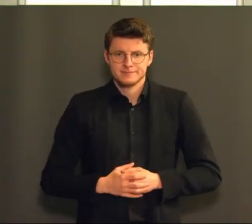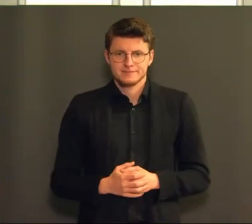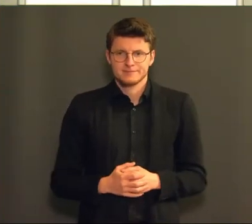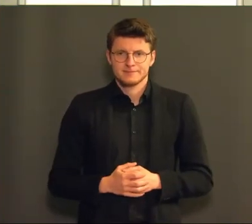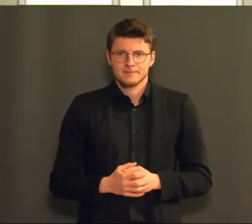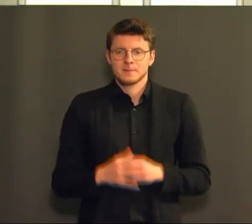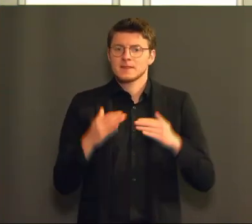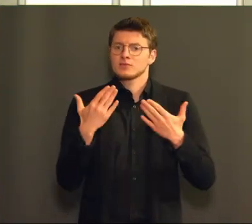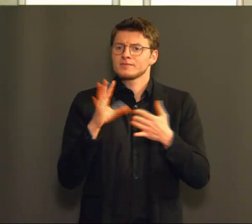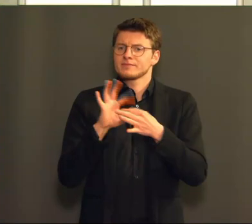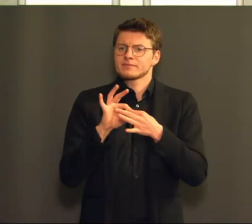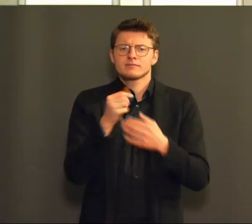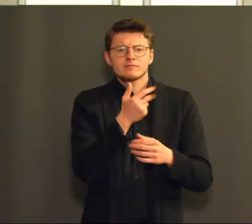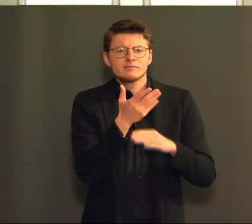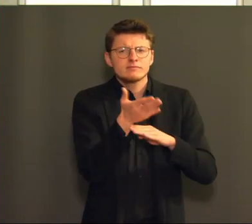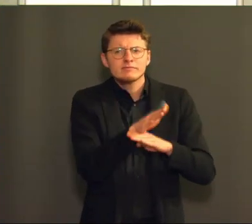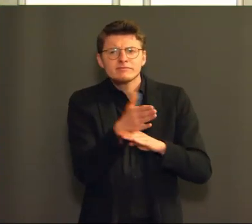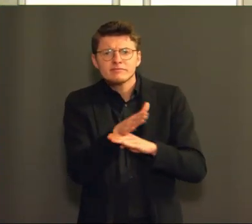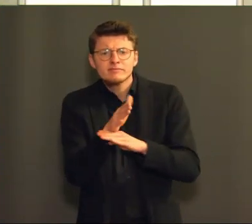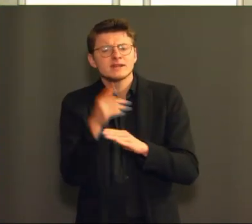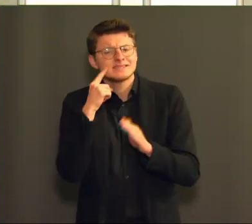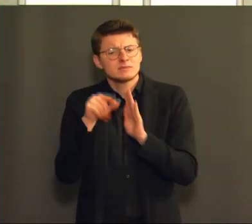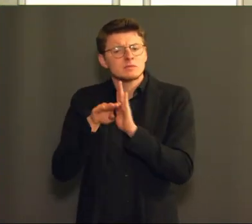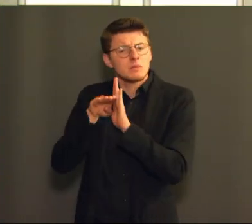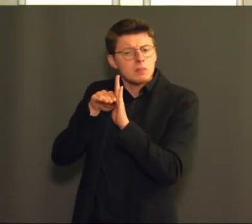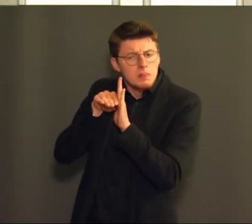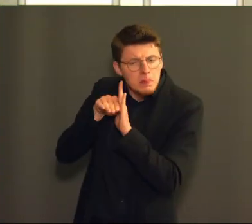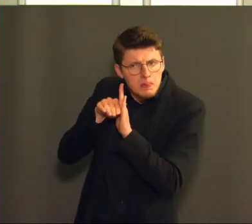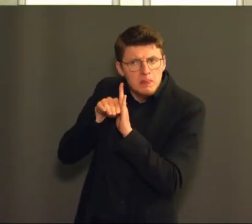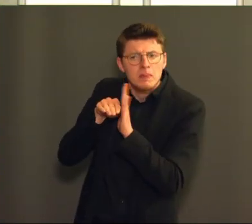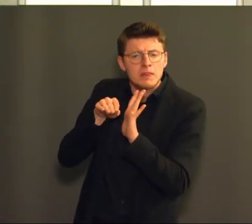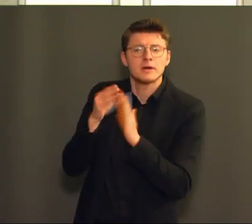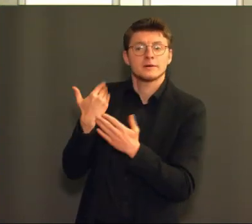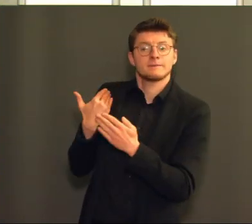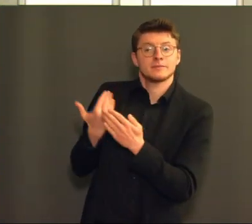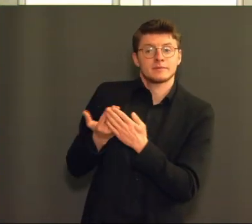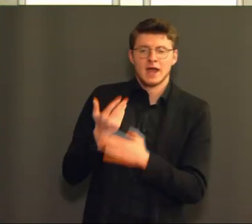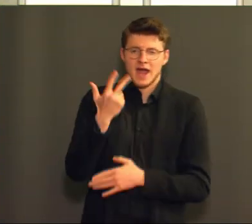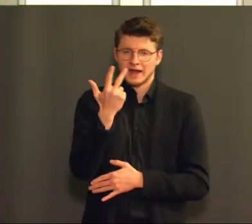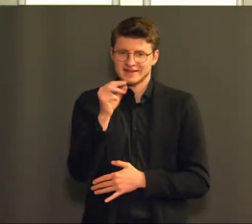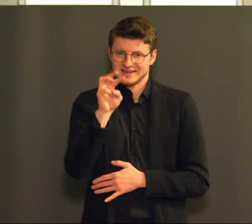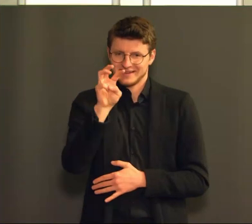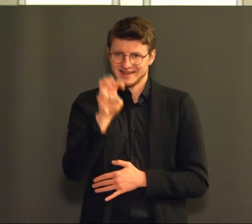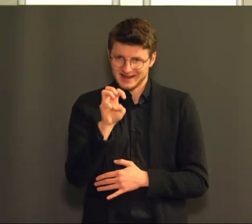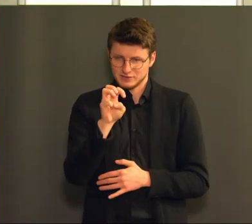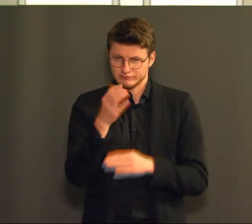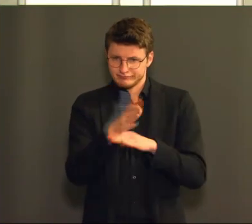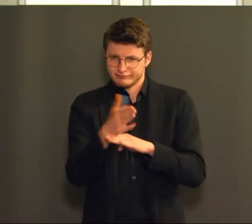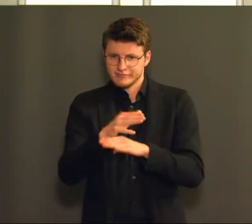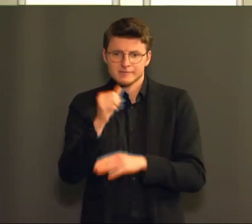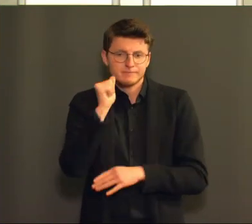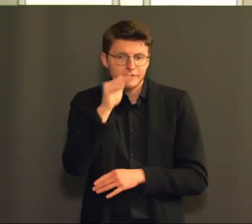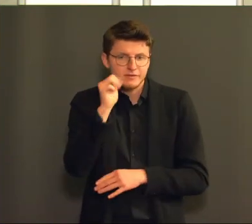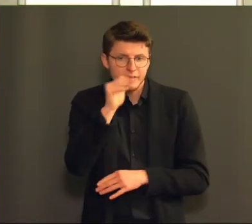licht dalende lijn. Gemiddeld vielen er afgelopen week 38 overlijdens per dag te betreuren,